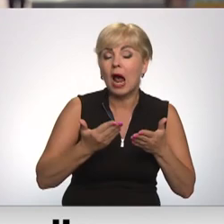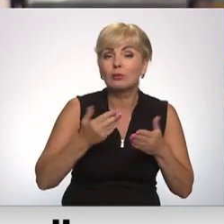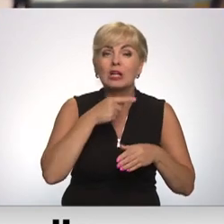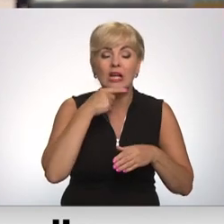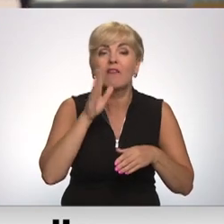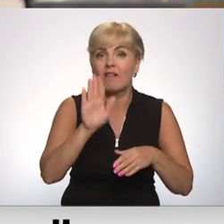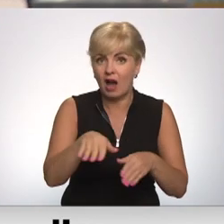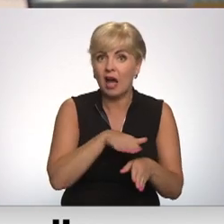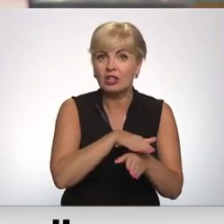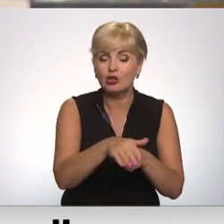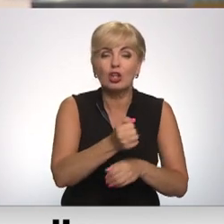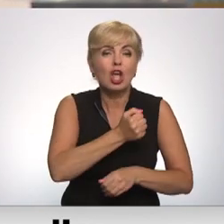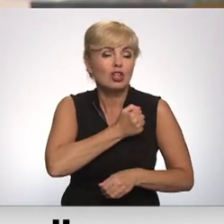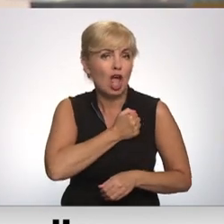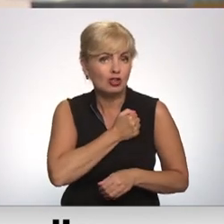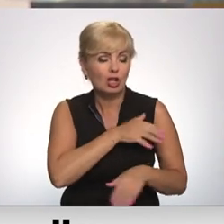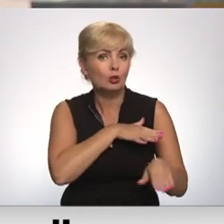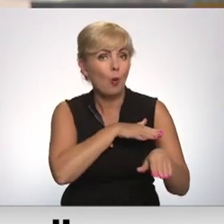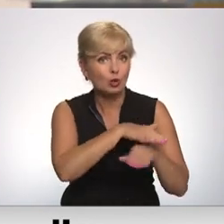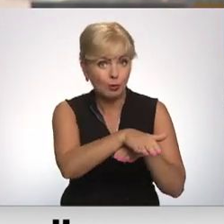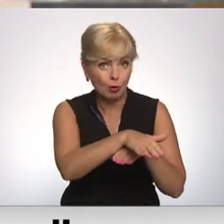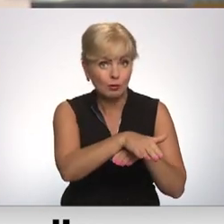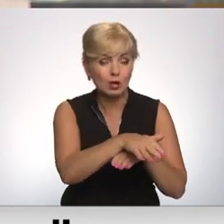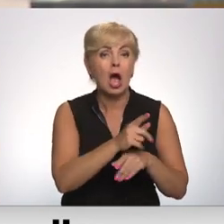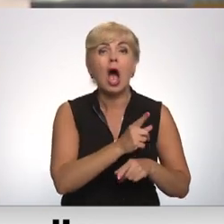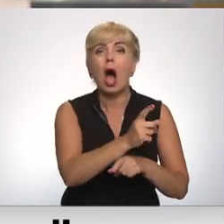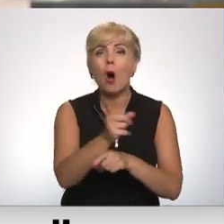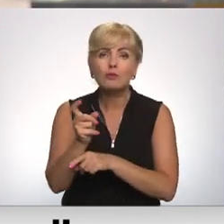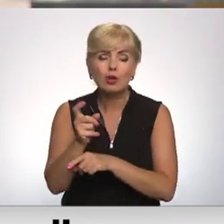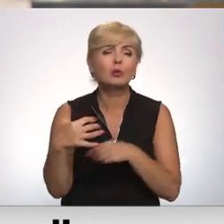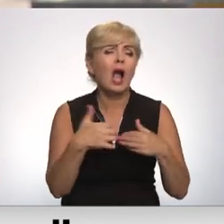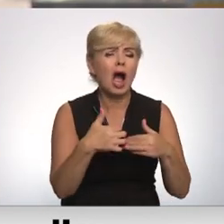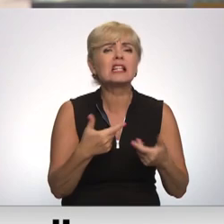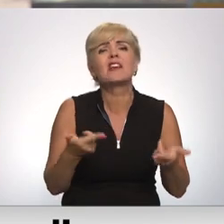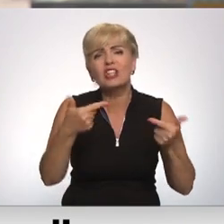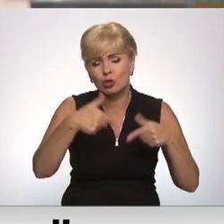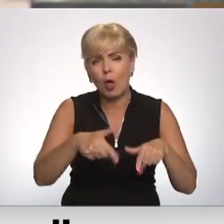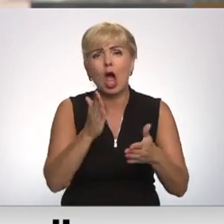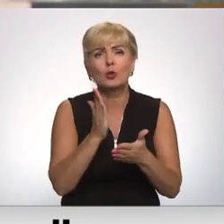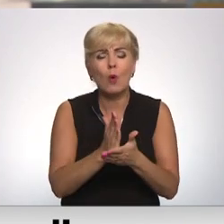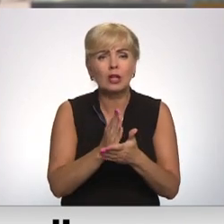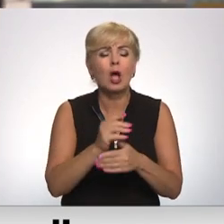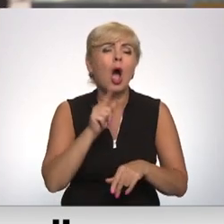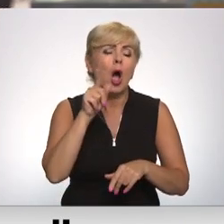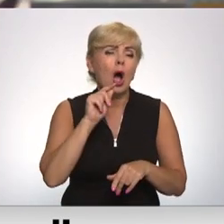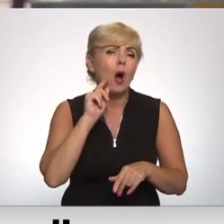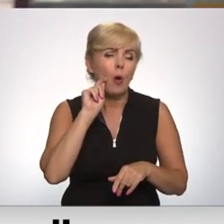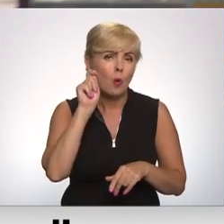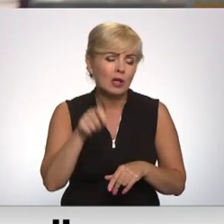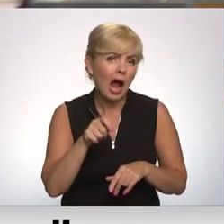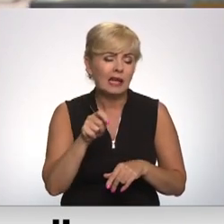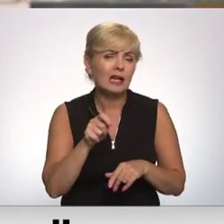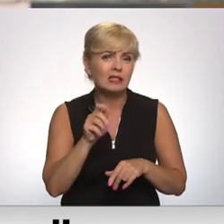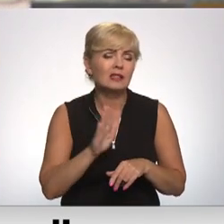kādus īpaši nežēlīgus uzbrukumus. Protams, apšaudes un kaujas visu laiku notiek Ukrainas austrumos un dienvidos, bet ir